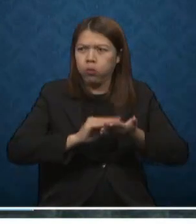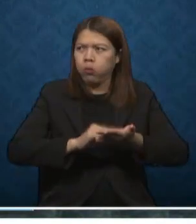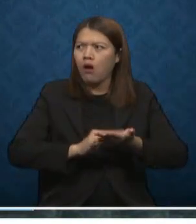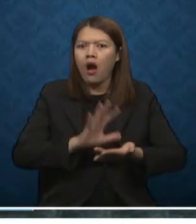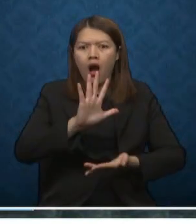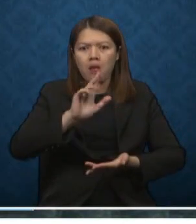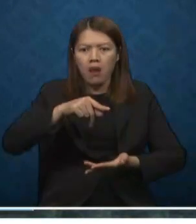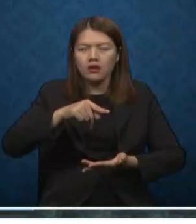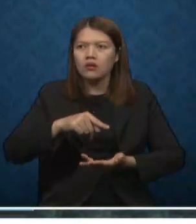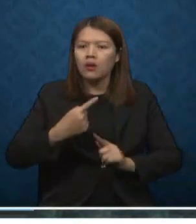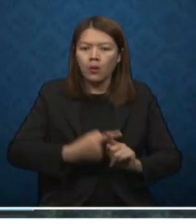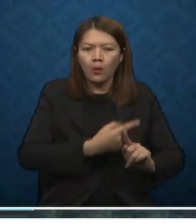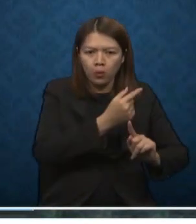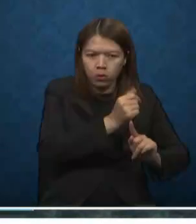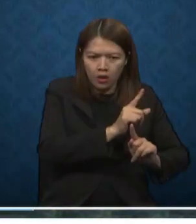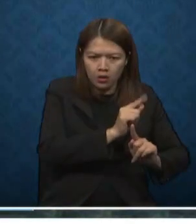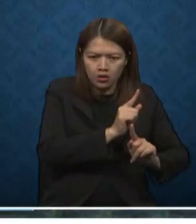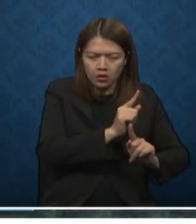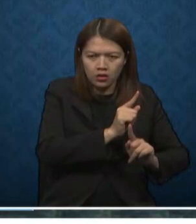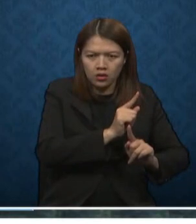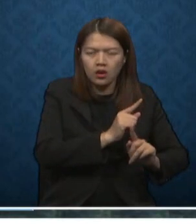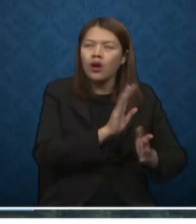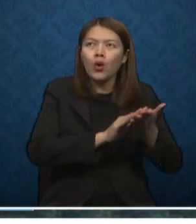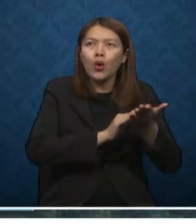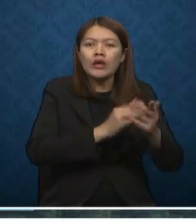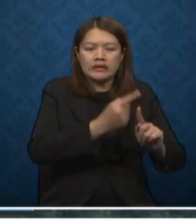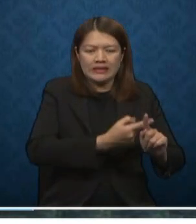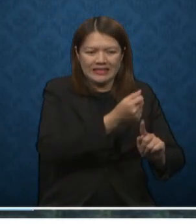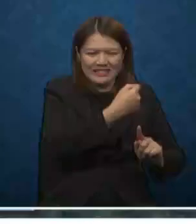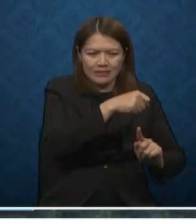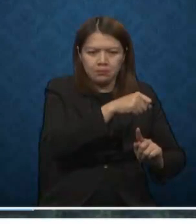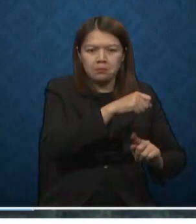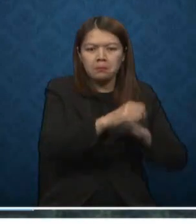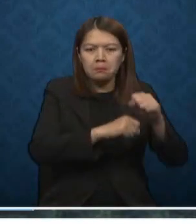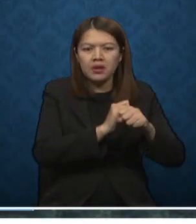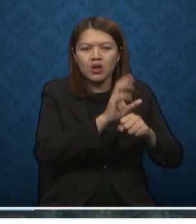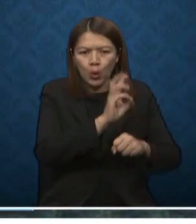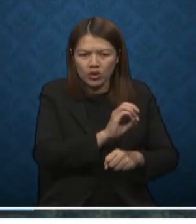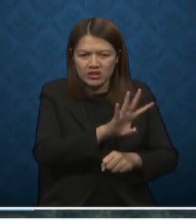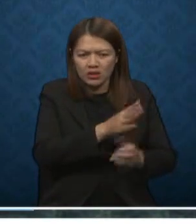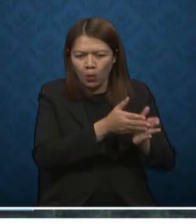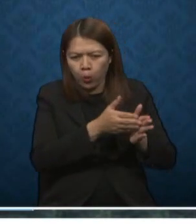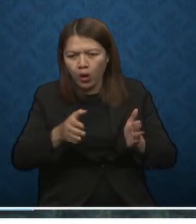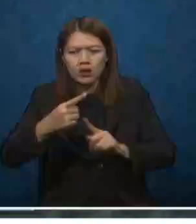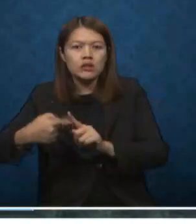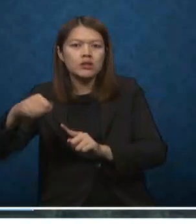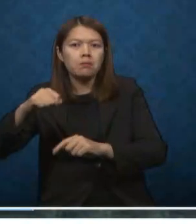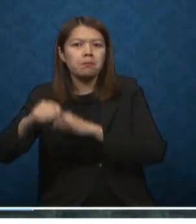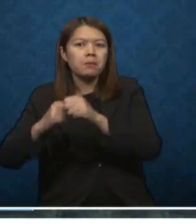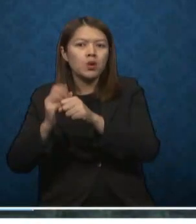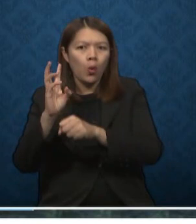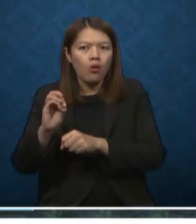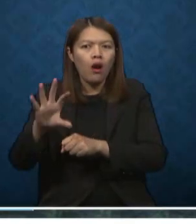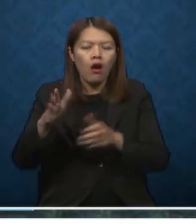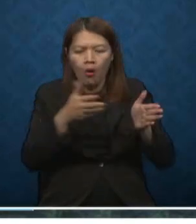งเดือนพฤศจิกาผิดอยู่ครับเดือนตุลาคม64ถึงเดือนกุมภาพันธ์65อันนี้ก็เป็นสถิติอันหนึ่งที่พอจะ